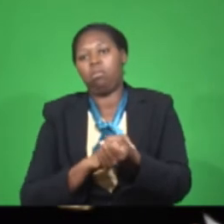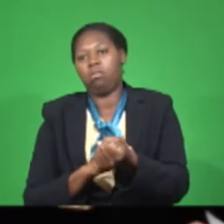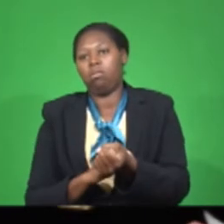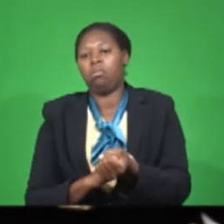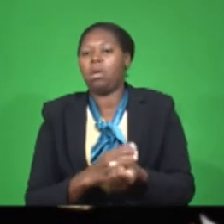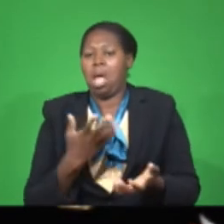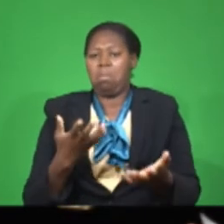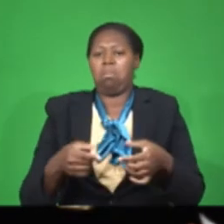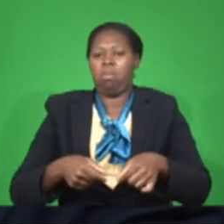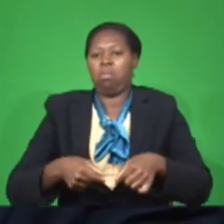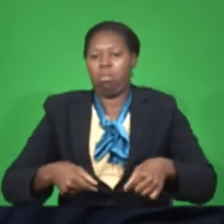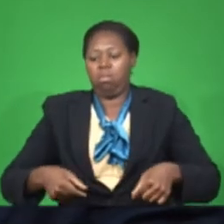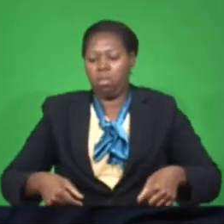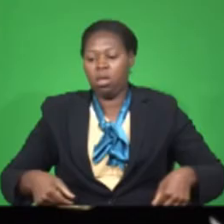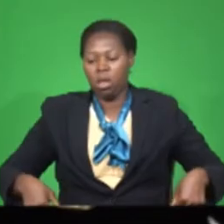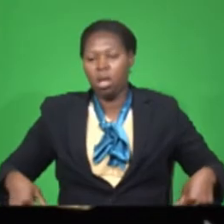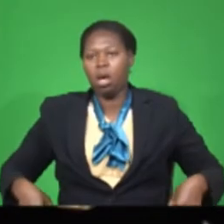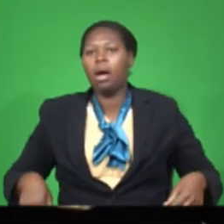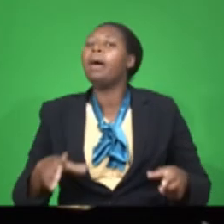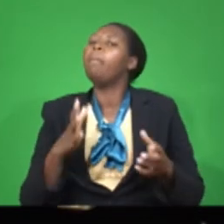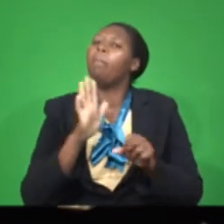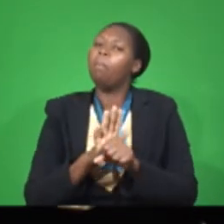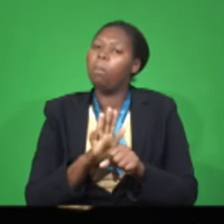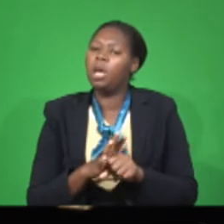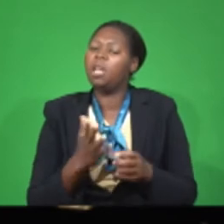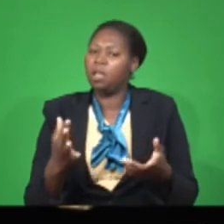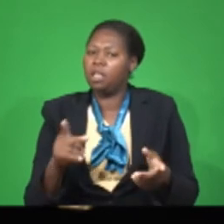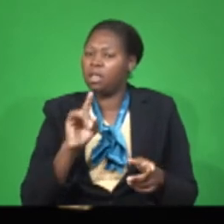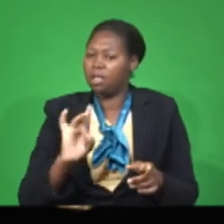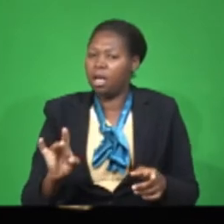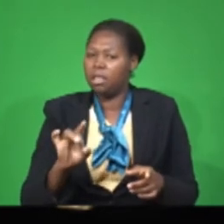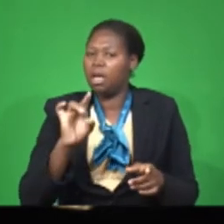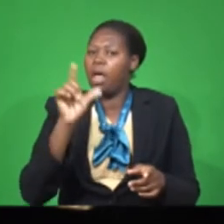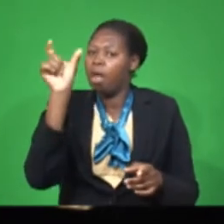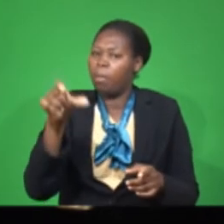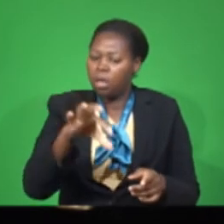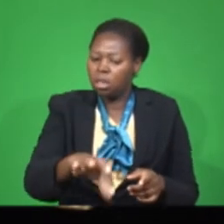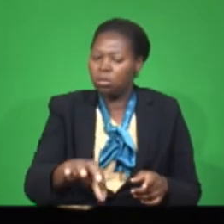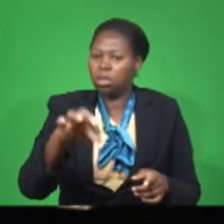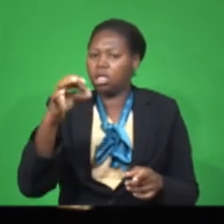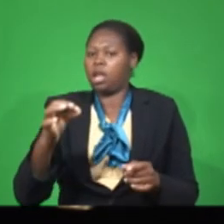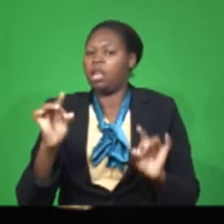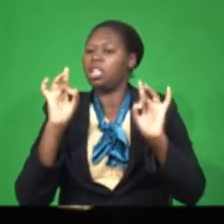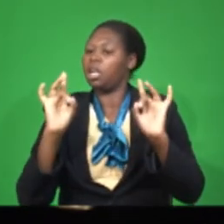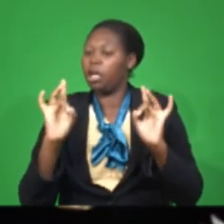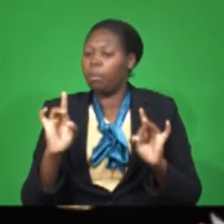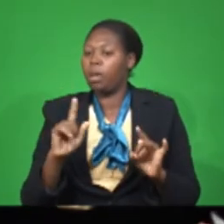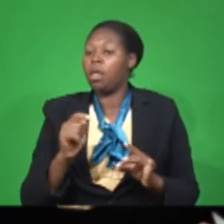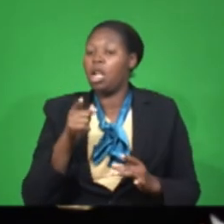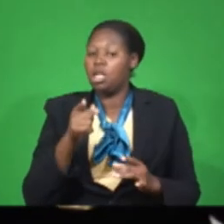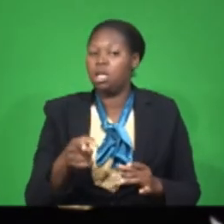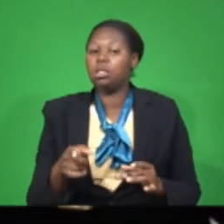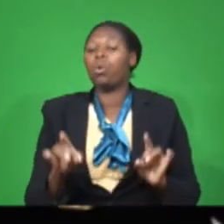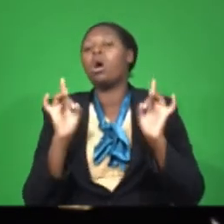zvinhu zvinotorwa nemunhu. Achigara nazvo. Mukunzwisisa kwake